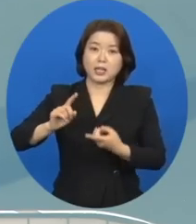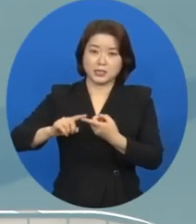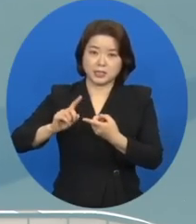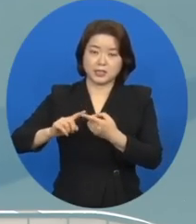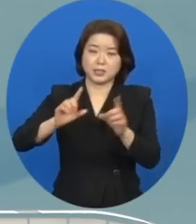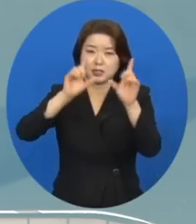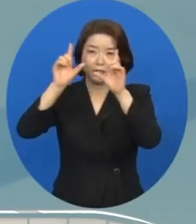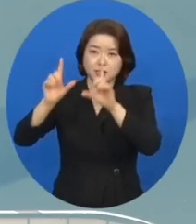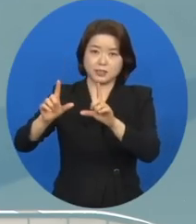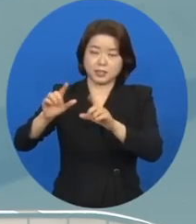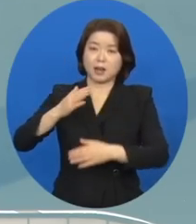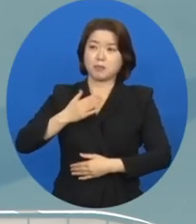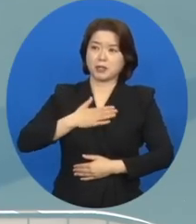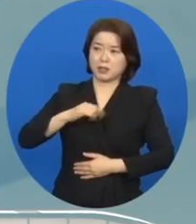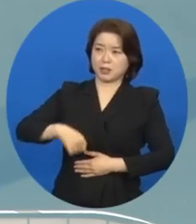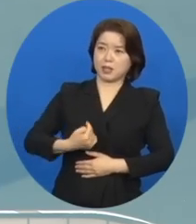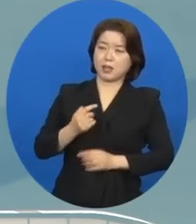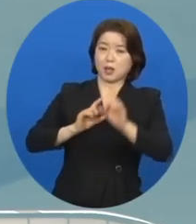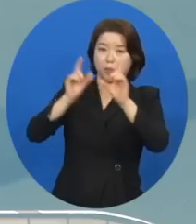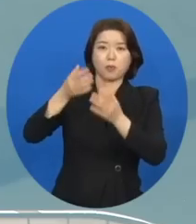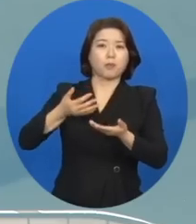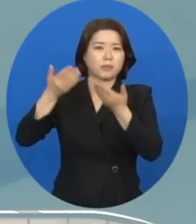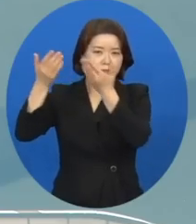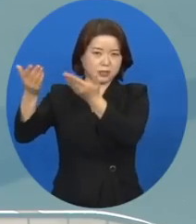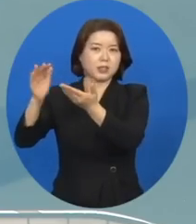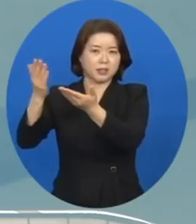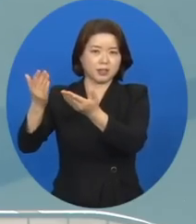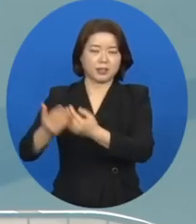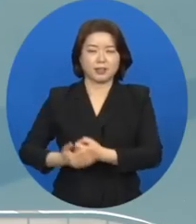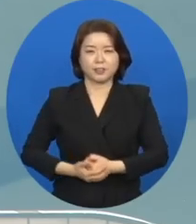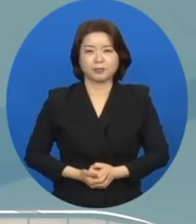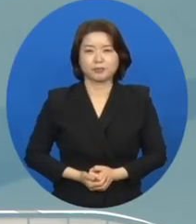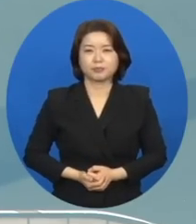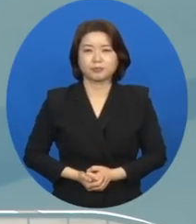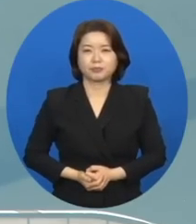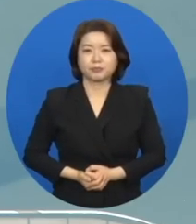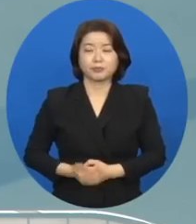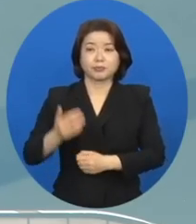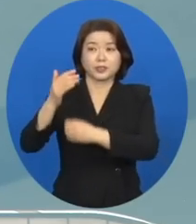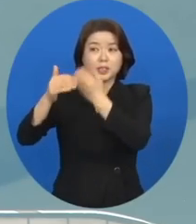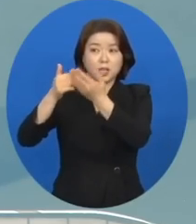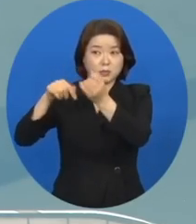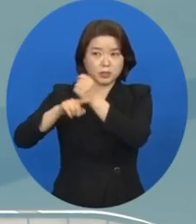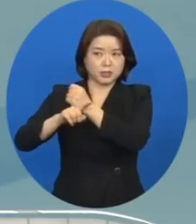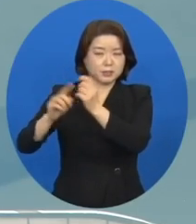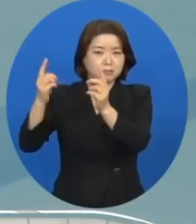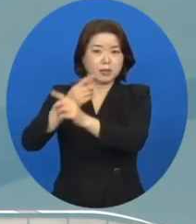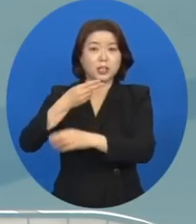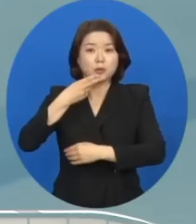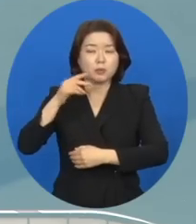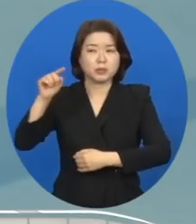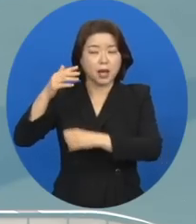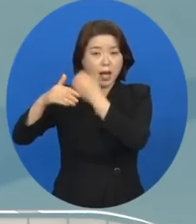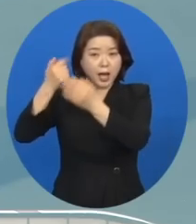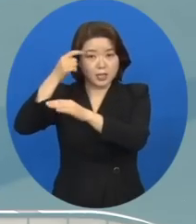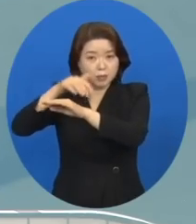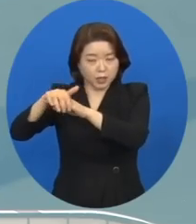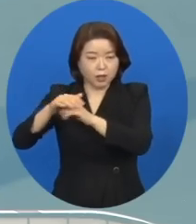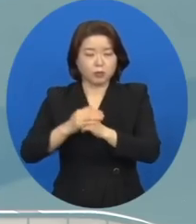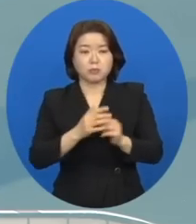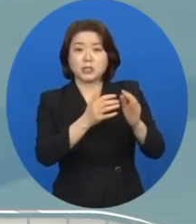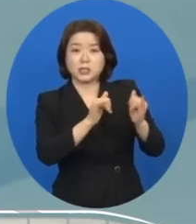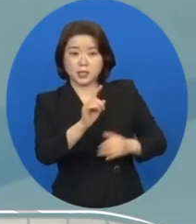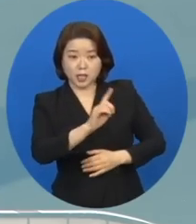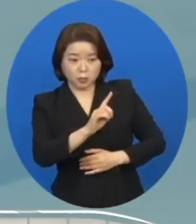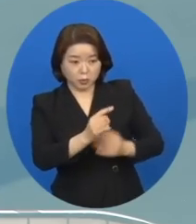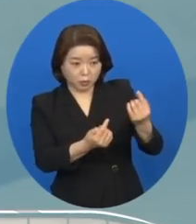삶의 자신을 드리게 되는 거죠. 그분의 뜻은 변함이 없고 그분의 모략은 인간의 어떠한